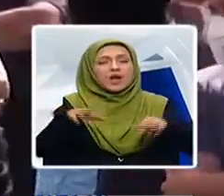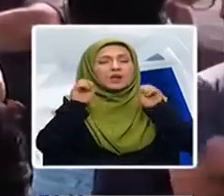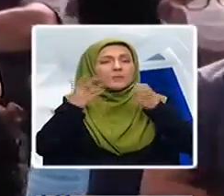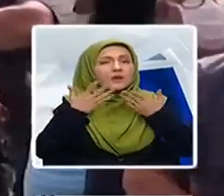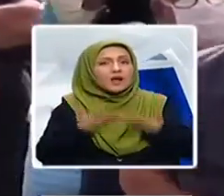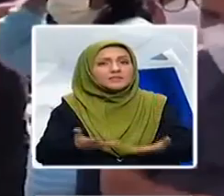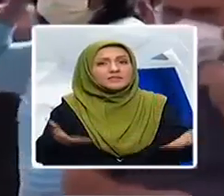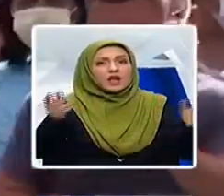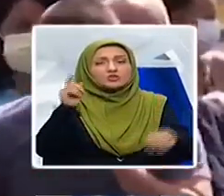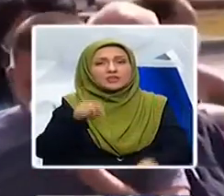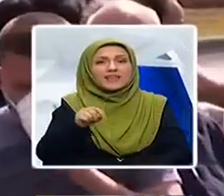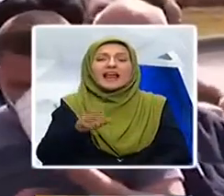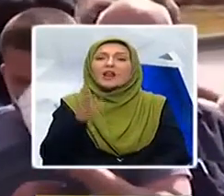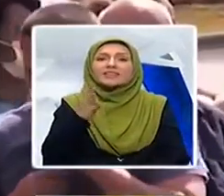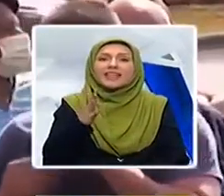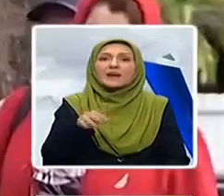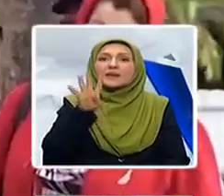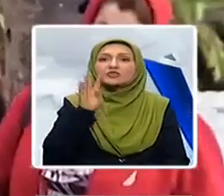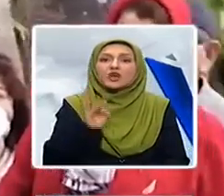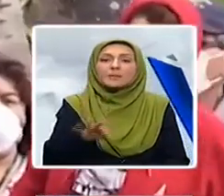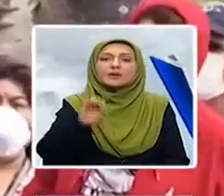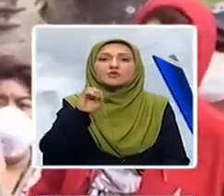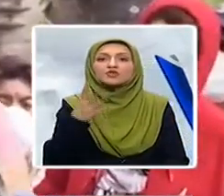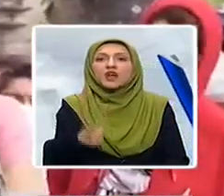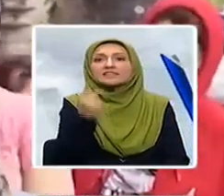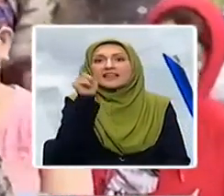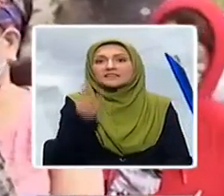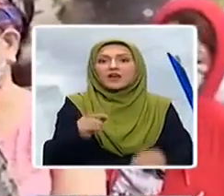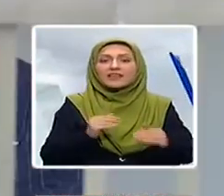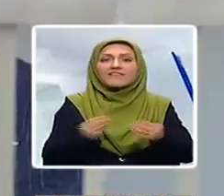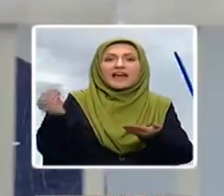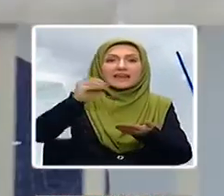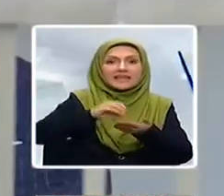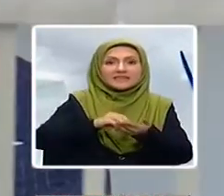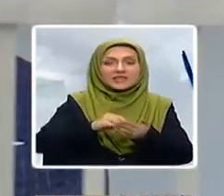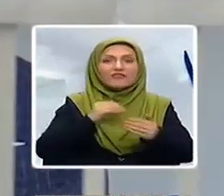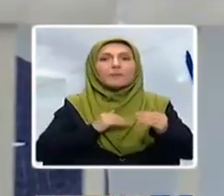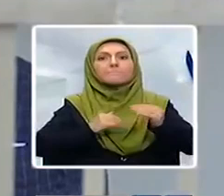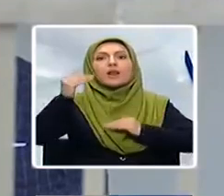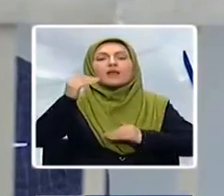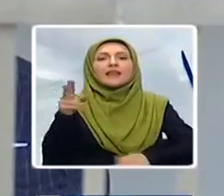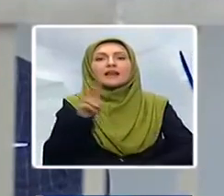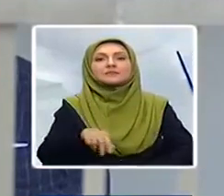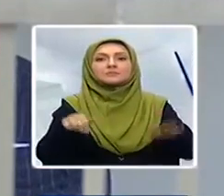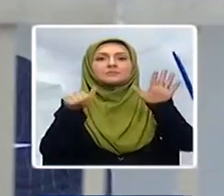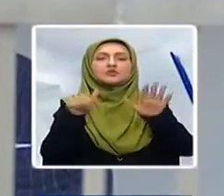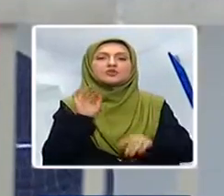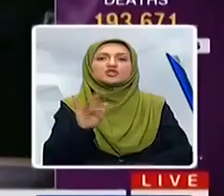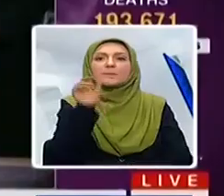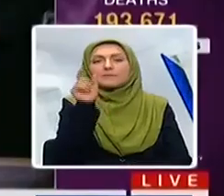با اضافه شدن 4,400,000 تن دیگر از مرز 26 میلیون تن فراتر رفته است